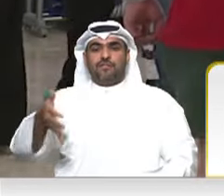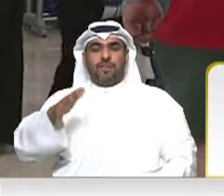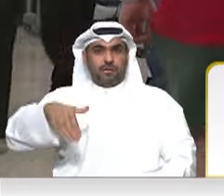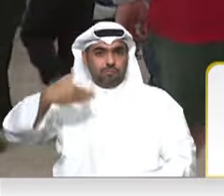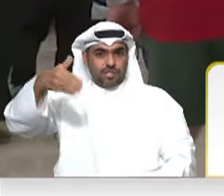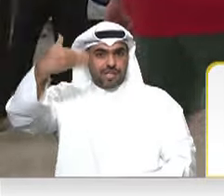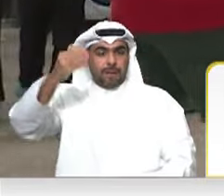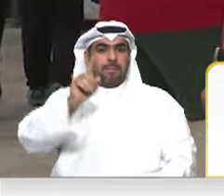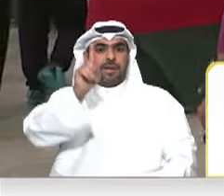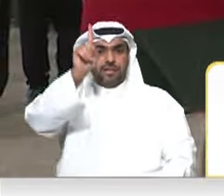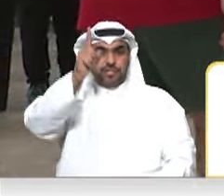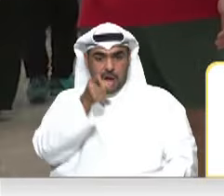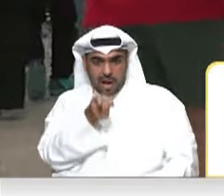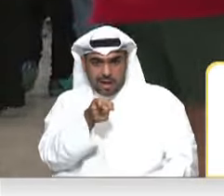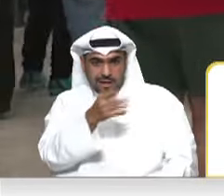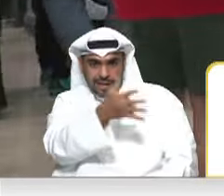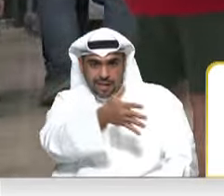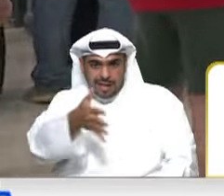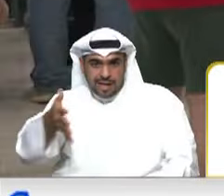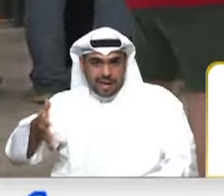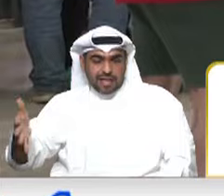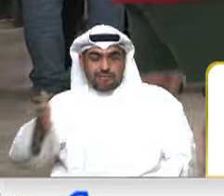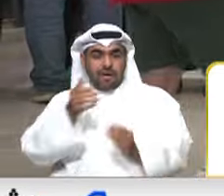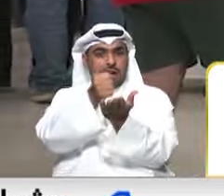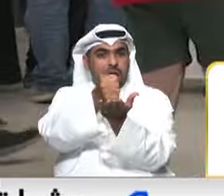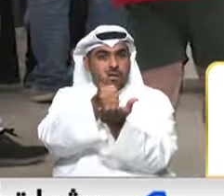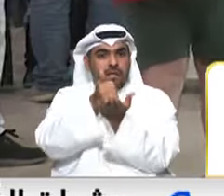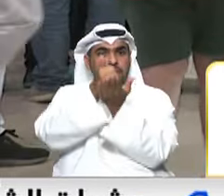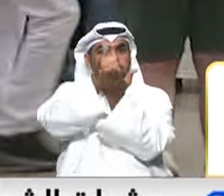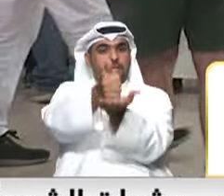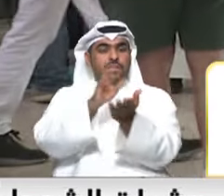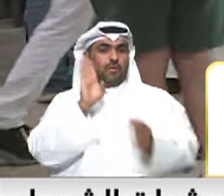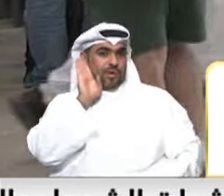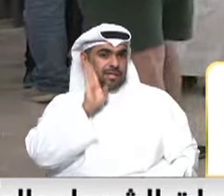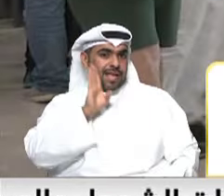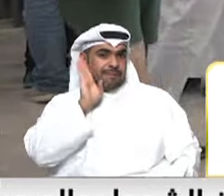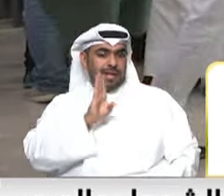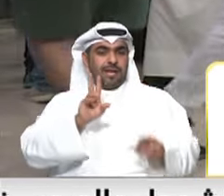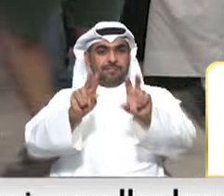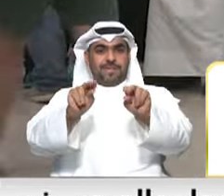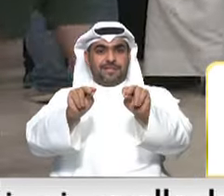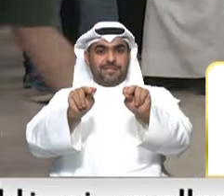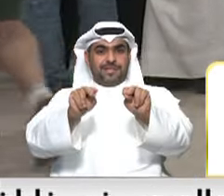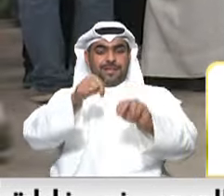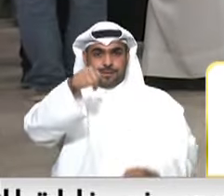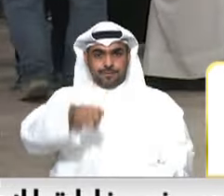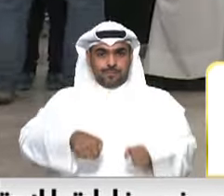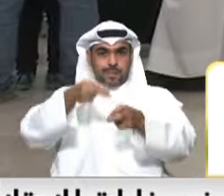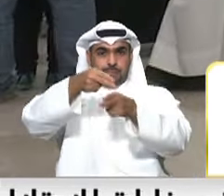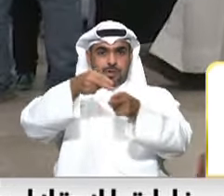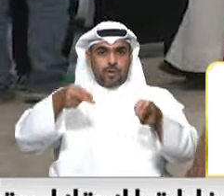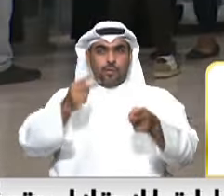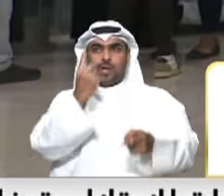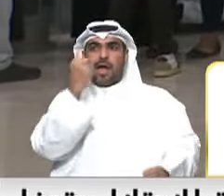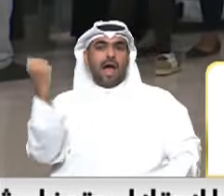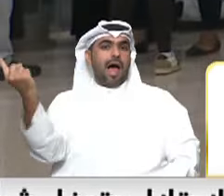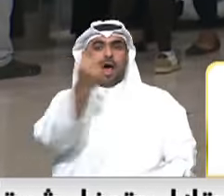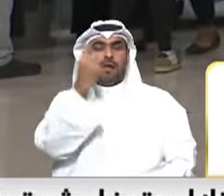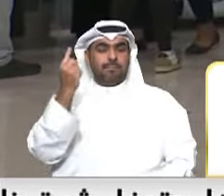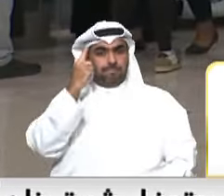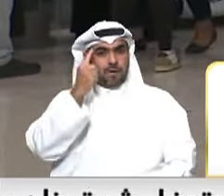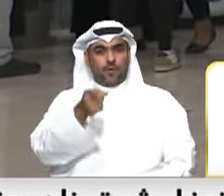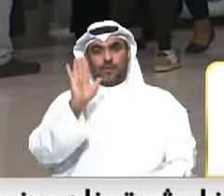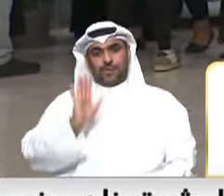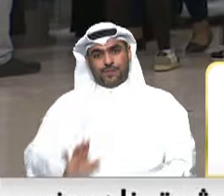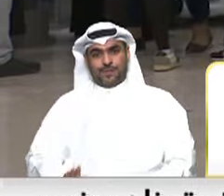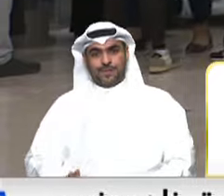قادم يعمل ويكمل مسيرة الناس اللي يعملون في التطوع، خصوصا الكويت مركز عمل الإنساني. بداية النادي